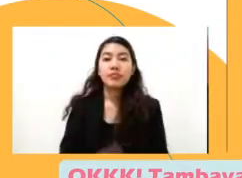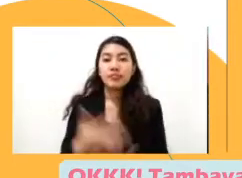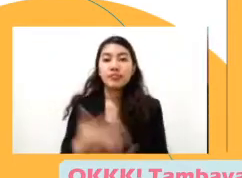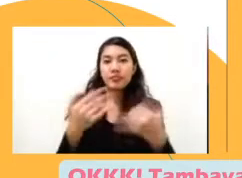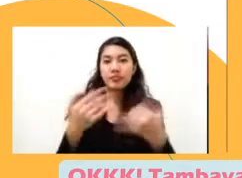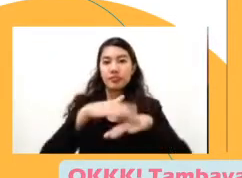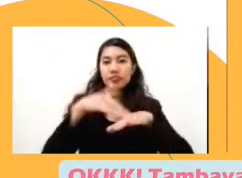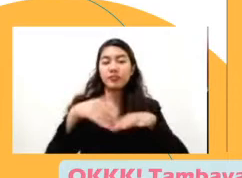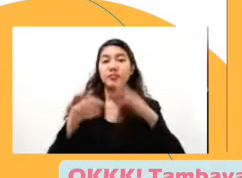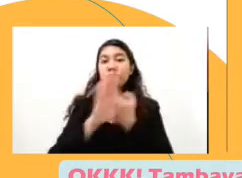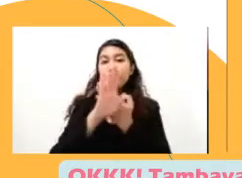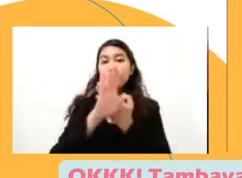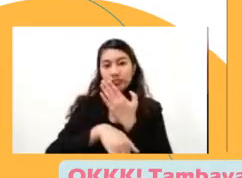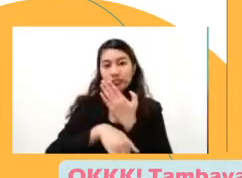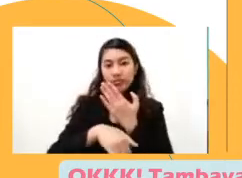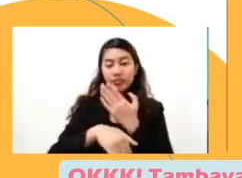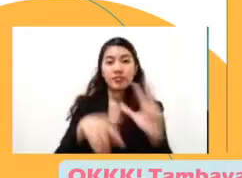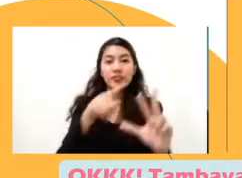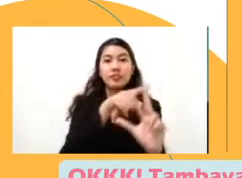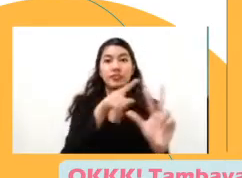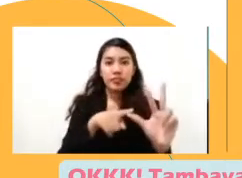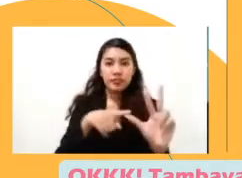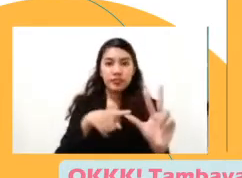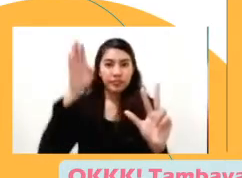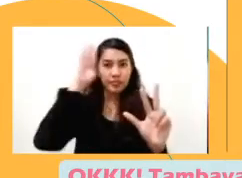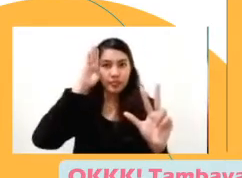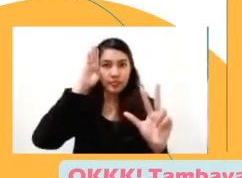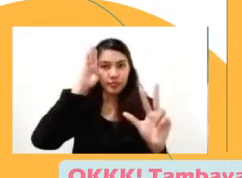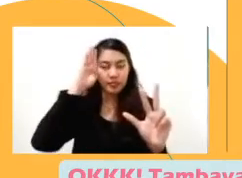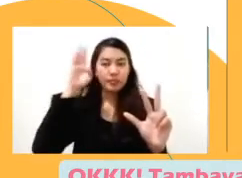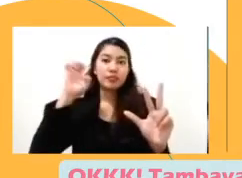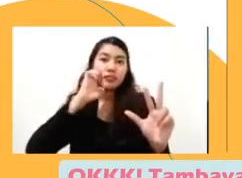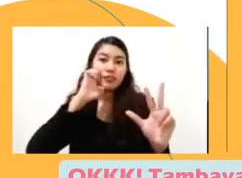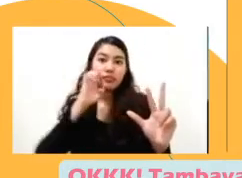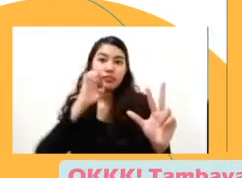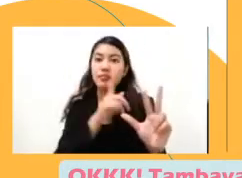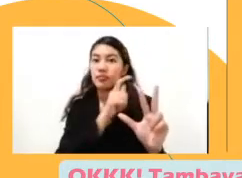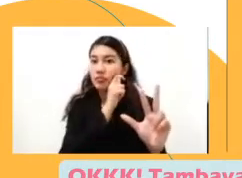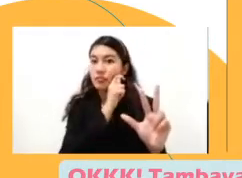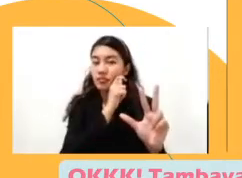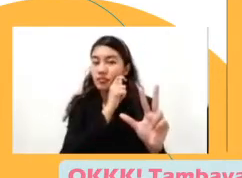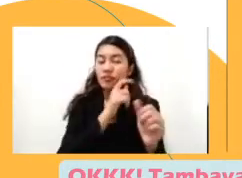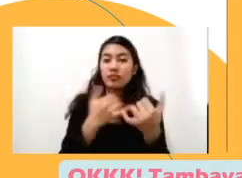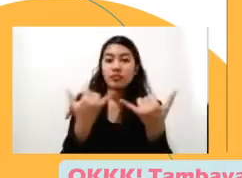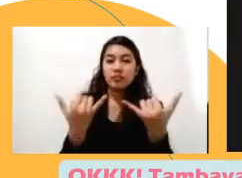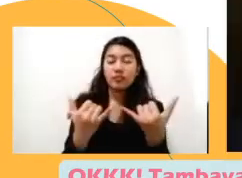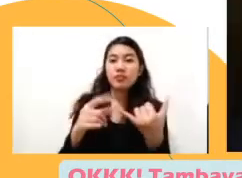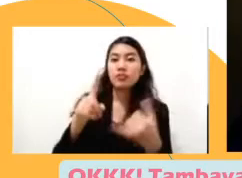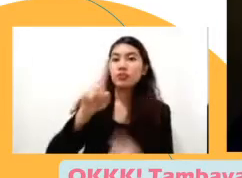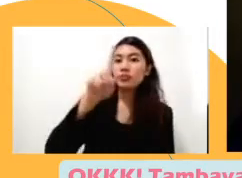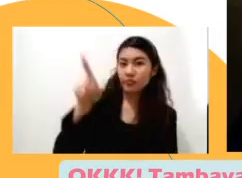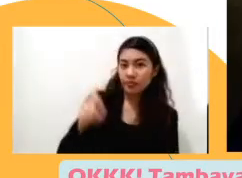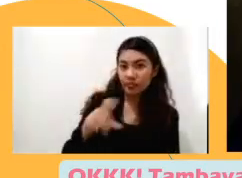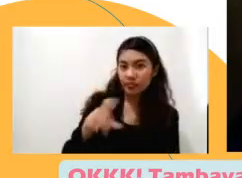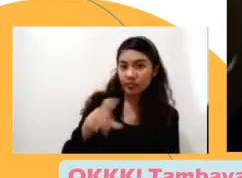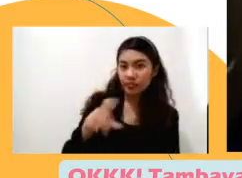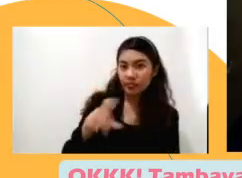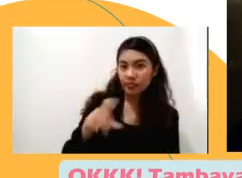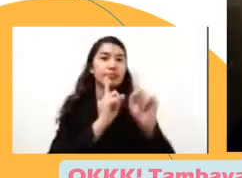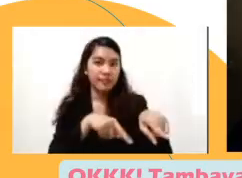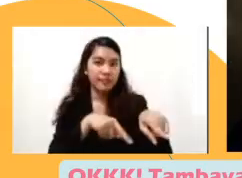Ate Teresa, Ate Erica at si Kuya Brian na samahan tayo para sa kaunting question and answer